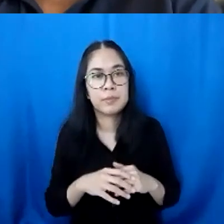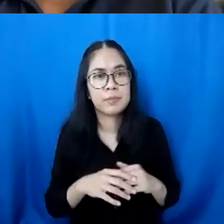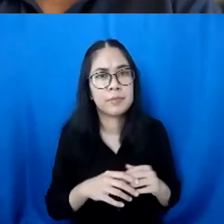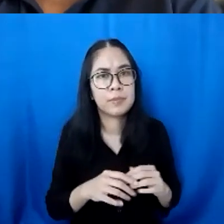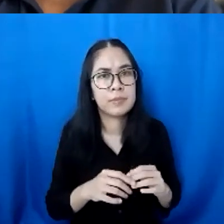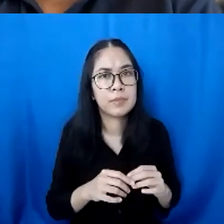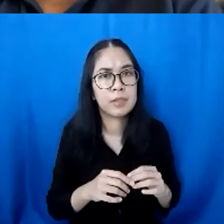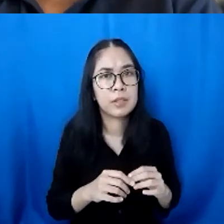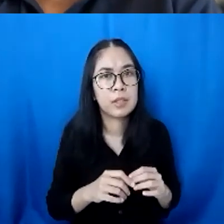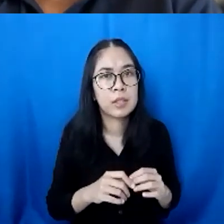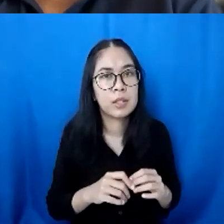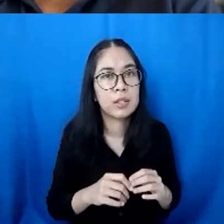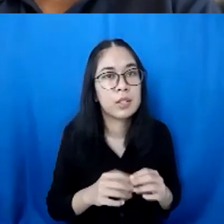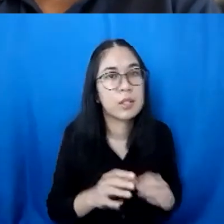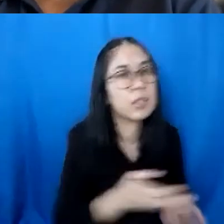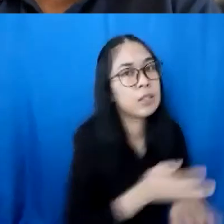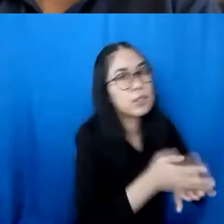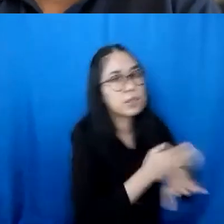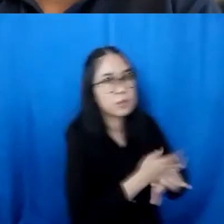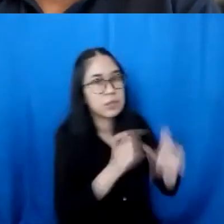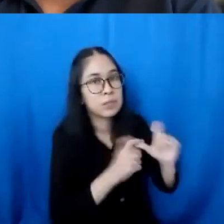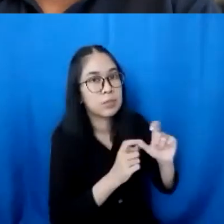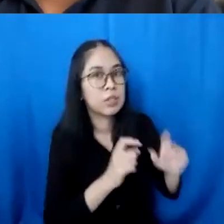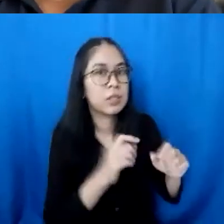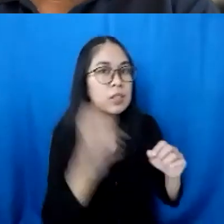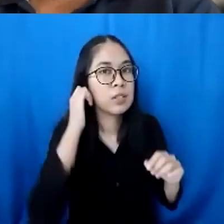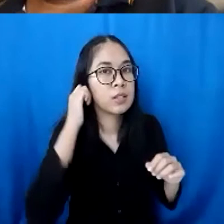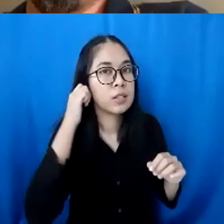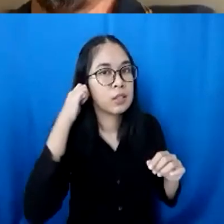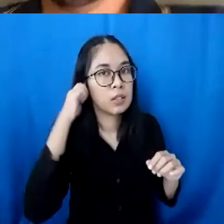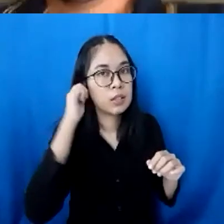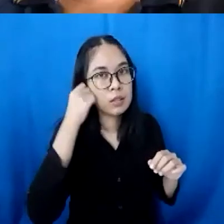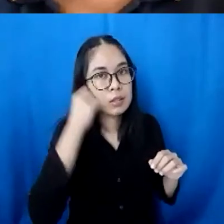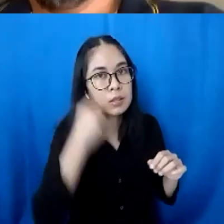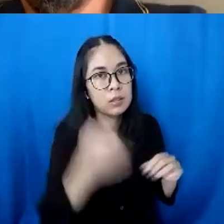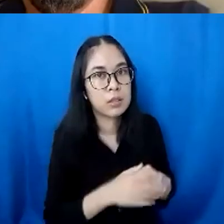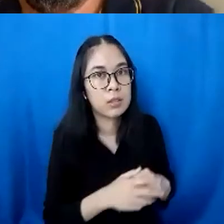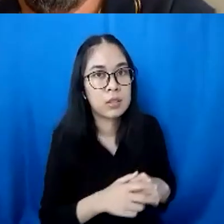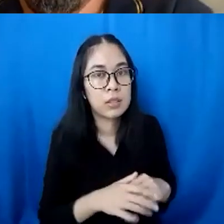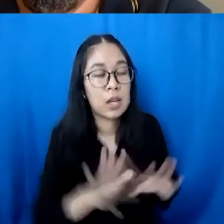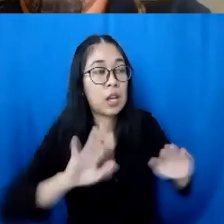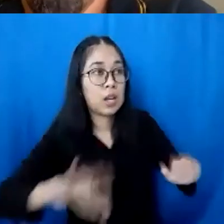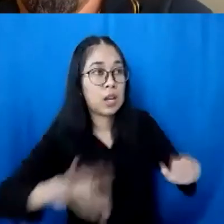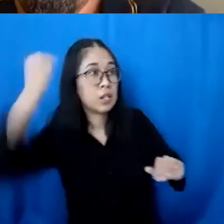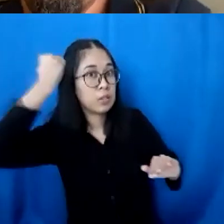remarks-nya. Mbak Pet, sebelumnya Bu Pru tadi mau merespon tentang hubungannya dengan kematian Ibu.